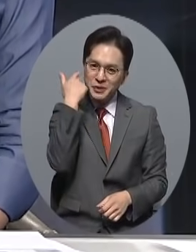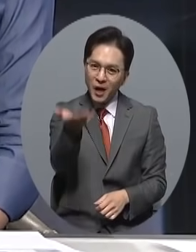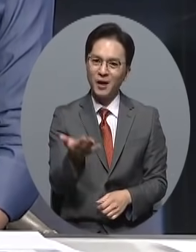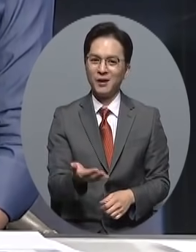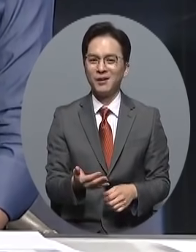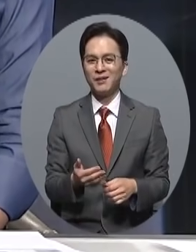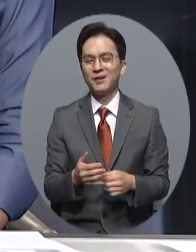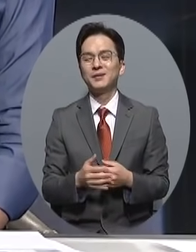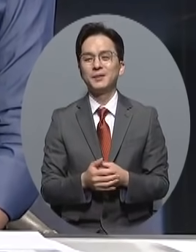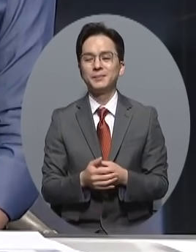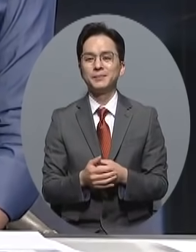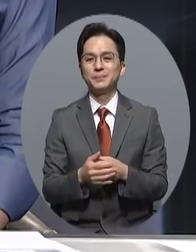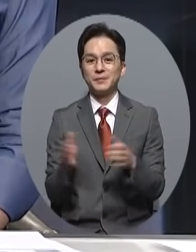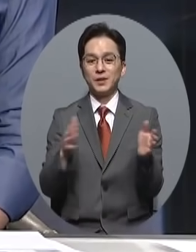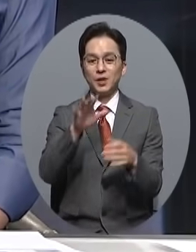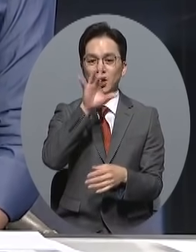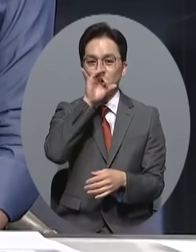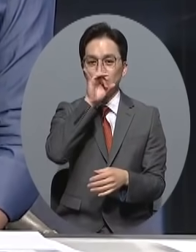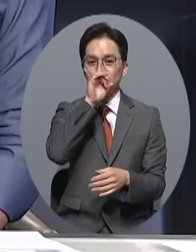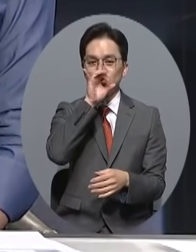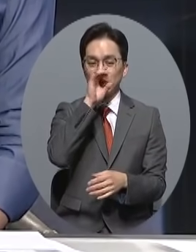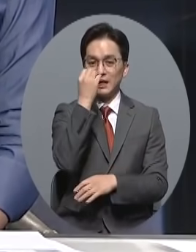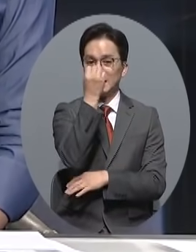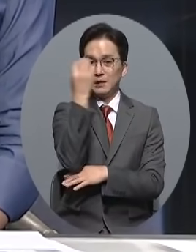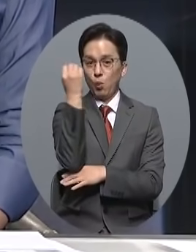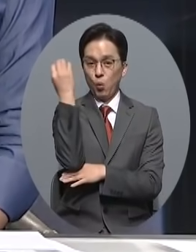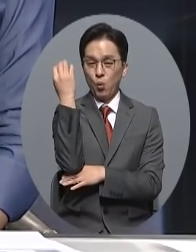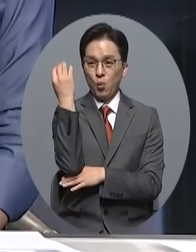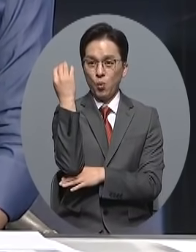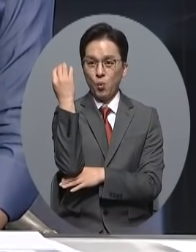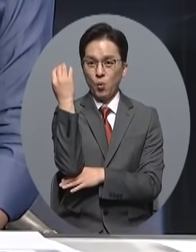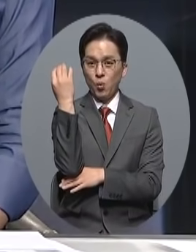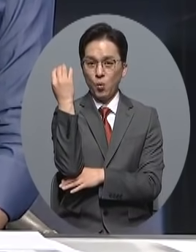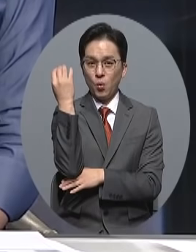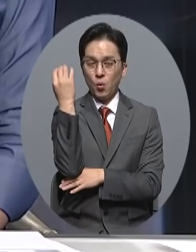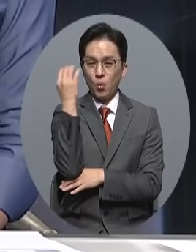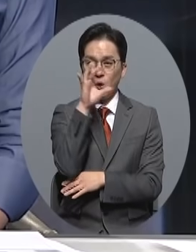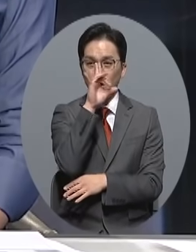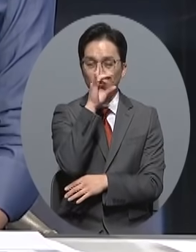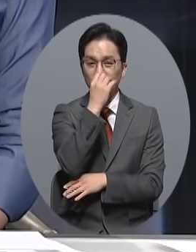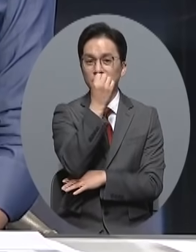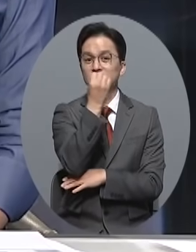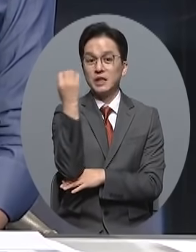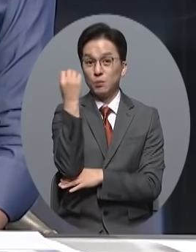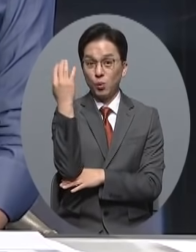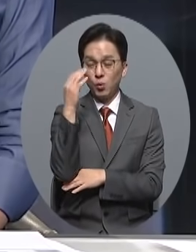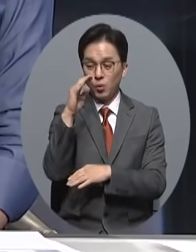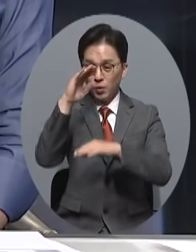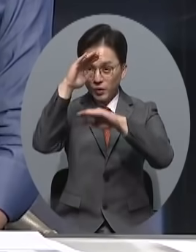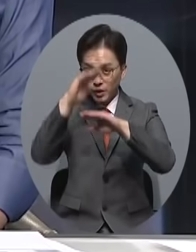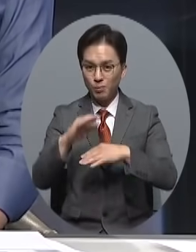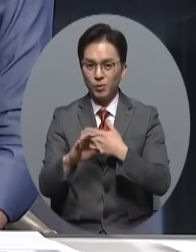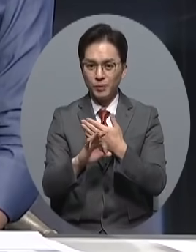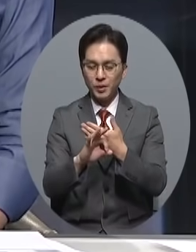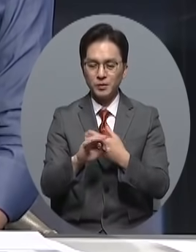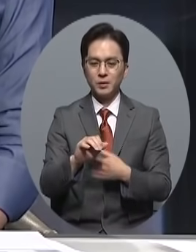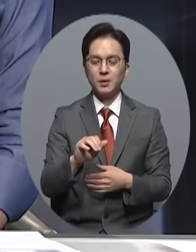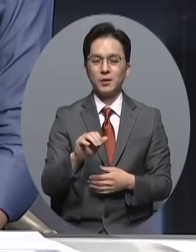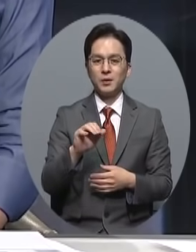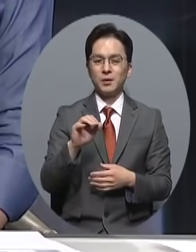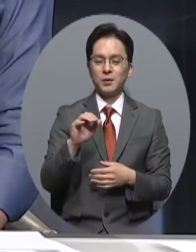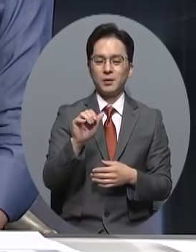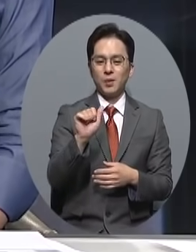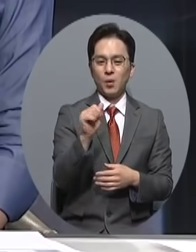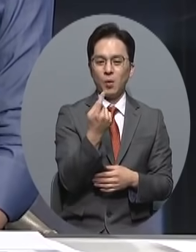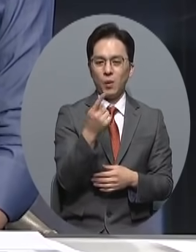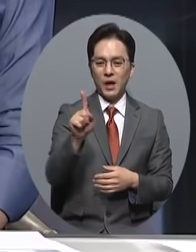부지 서민용 임대 부지 판 291억 원이 화천 대유로 들어갔다 이런 네. 보도도 나왔고요. 또 오늘 조선일보